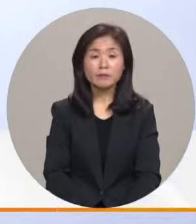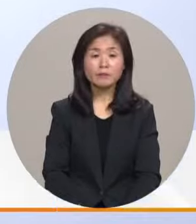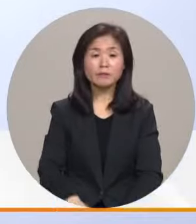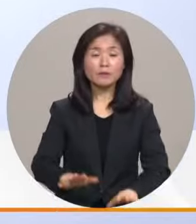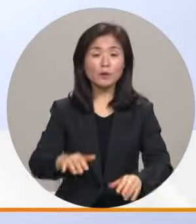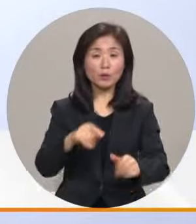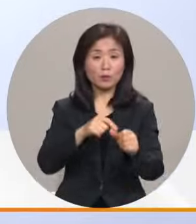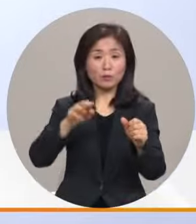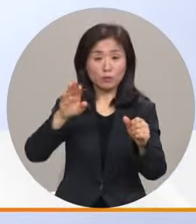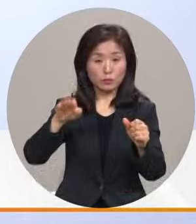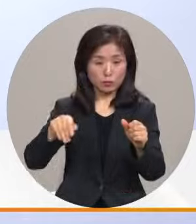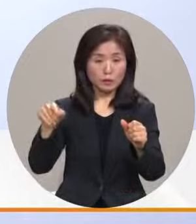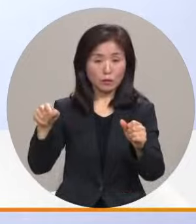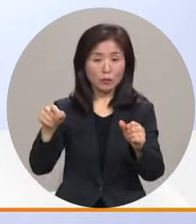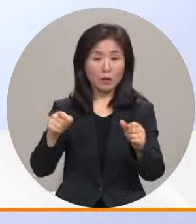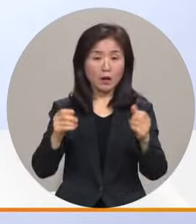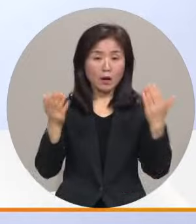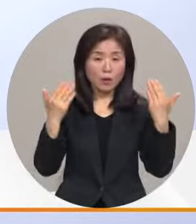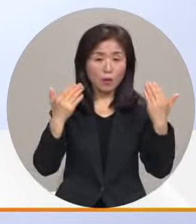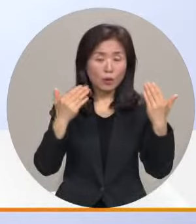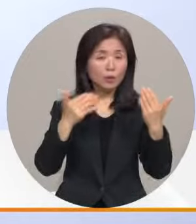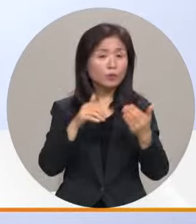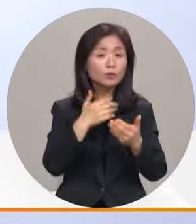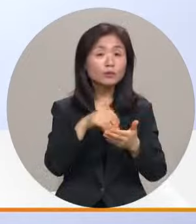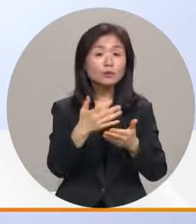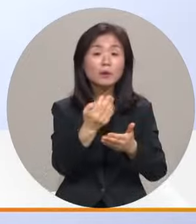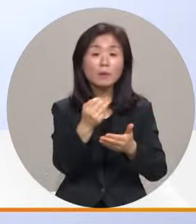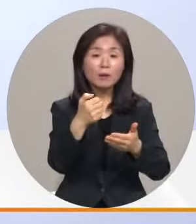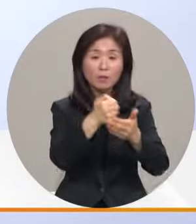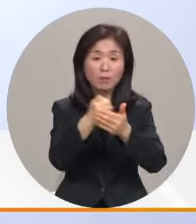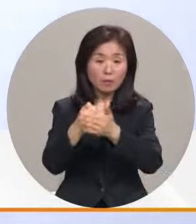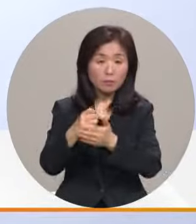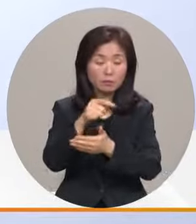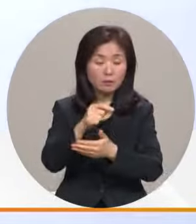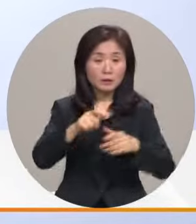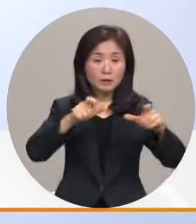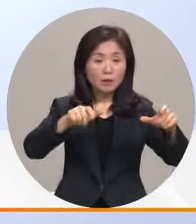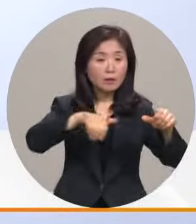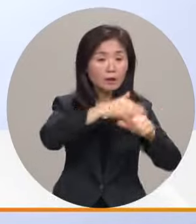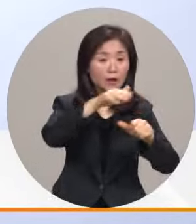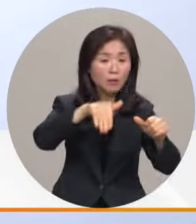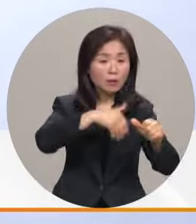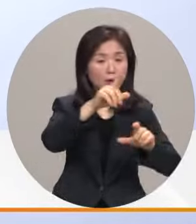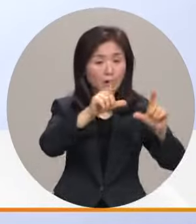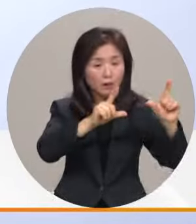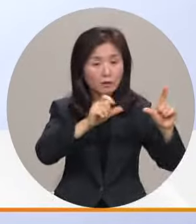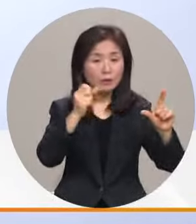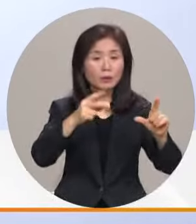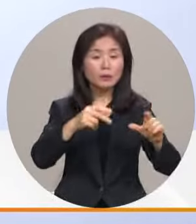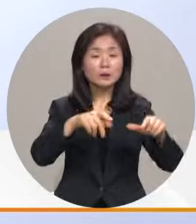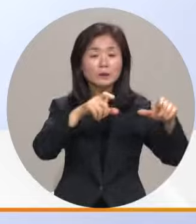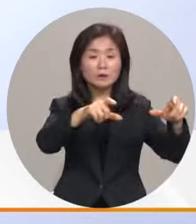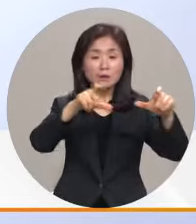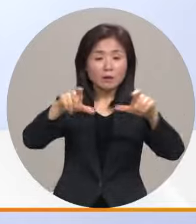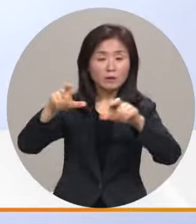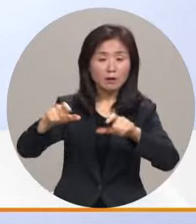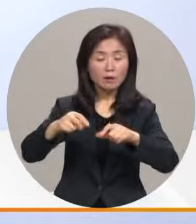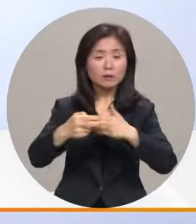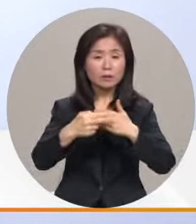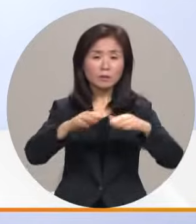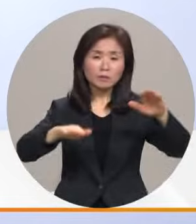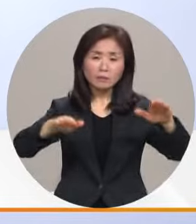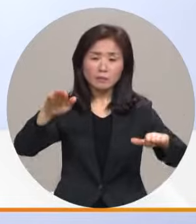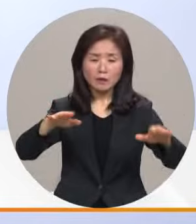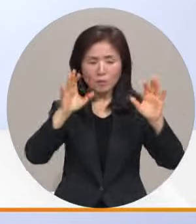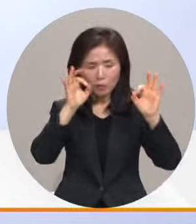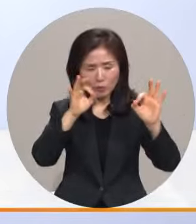교육부 하고 학교별 배정에 있어서는 지역에 인프라의 현황 이라든지 지역간 의료를 고려를 하게